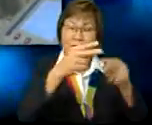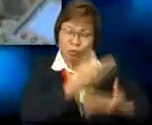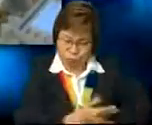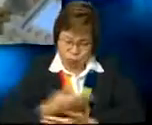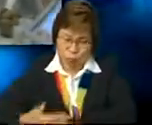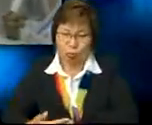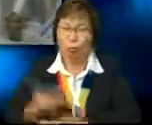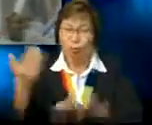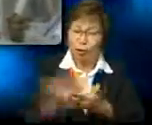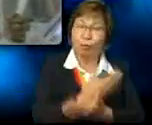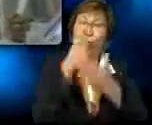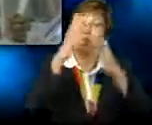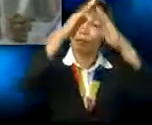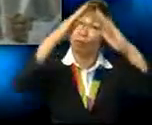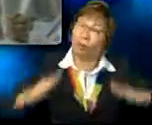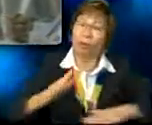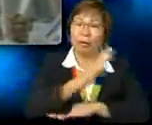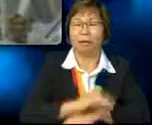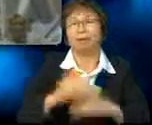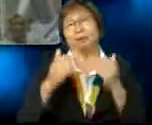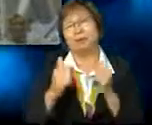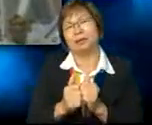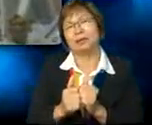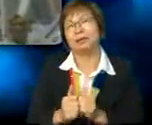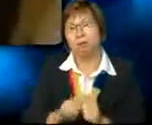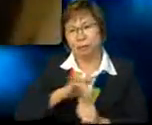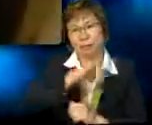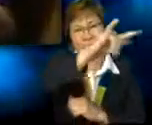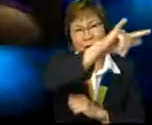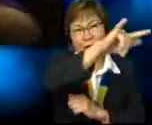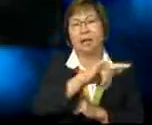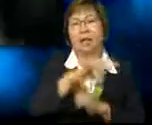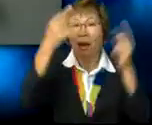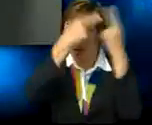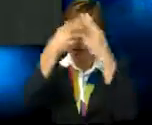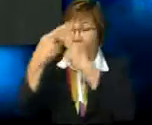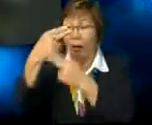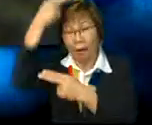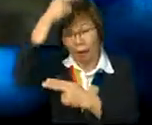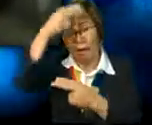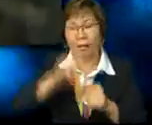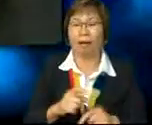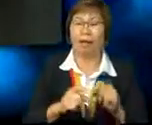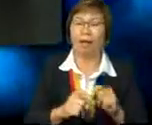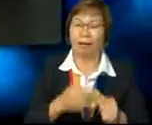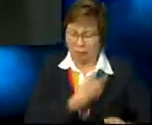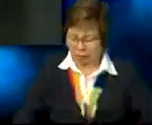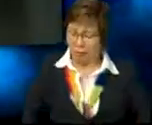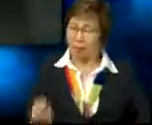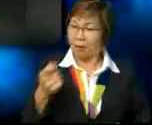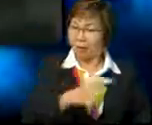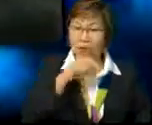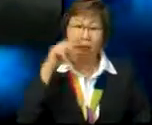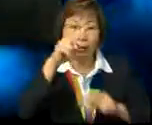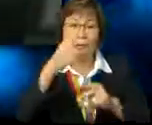dia, baru nampak rumah dia, dan insya-Allah akan pergi ke Mekah. Pasal baru ni dia pergi ke haji, tak nampak Kaabah, dia kata, ya. Jadi